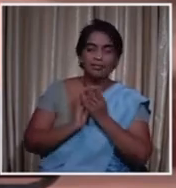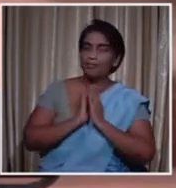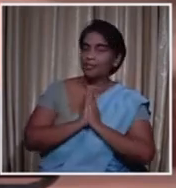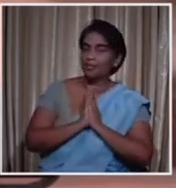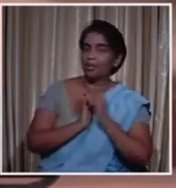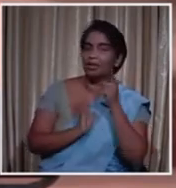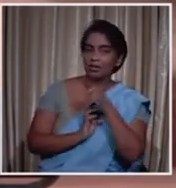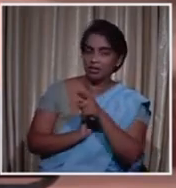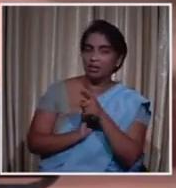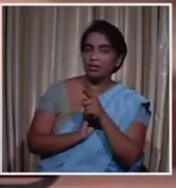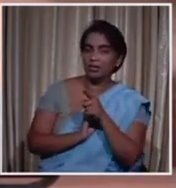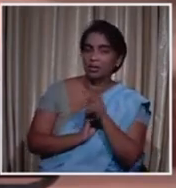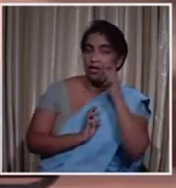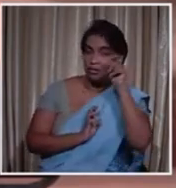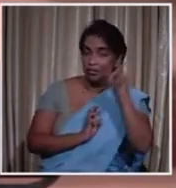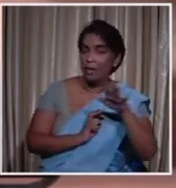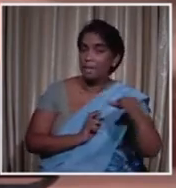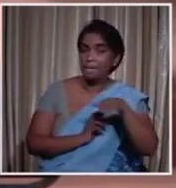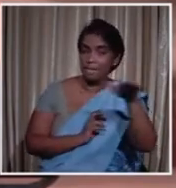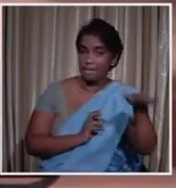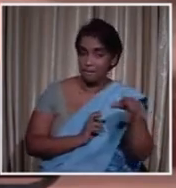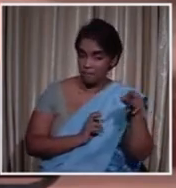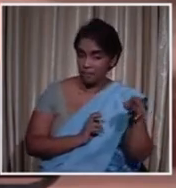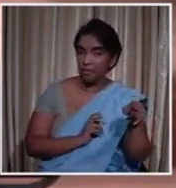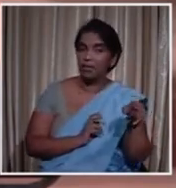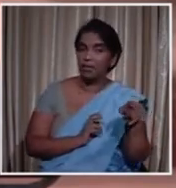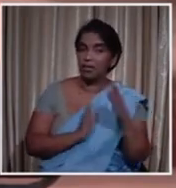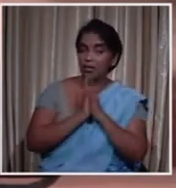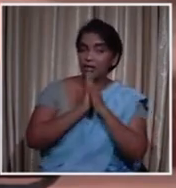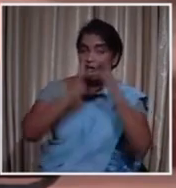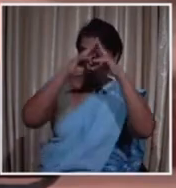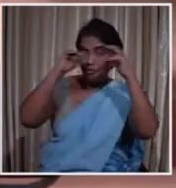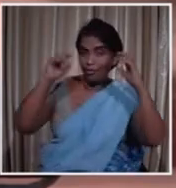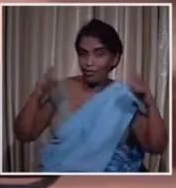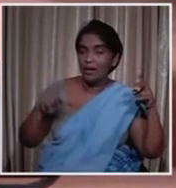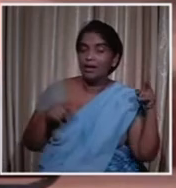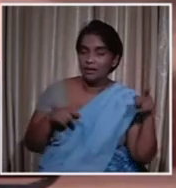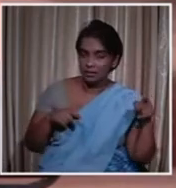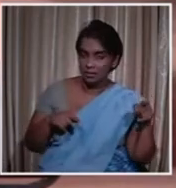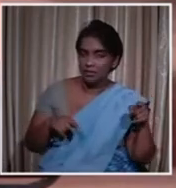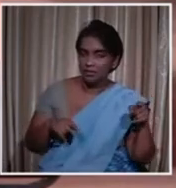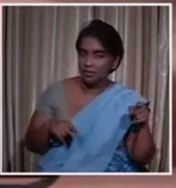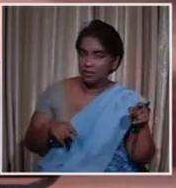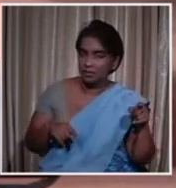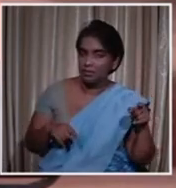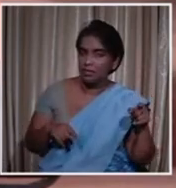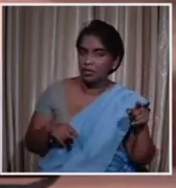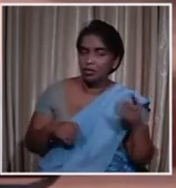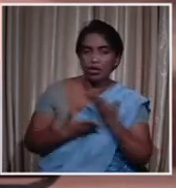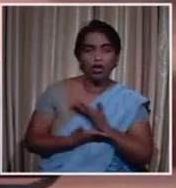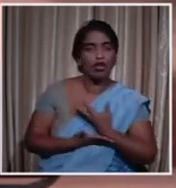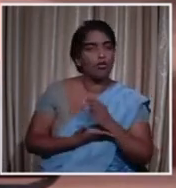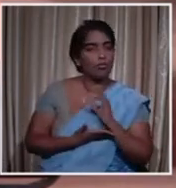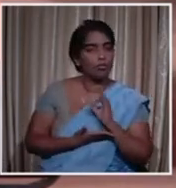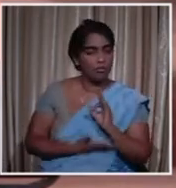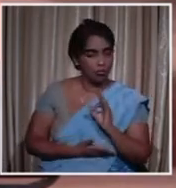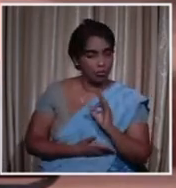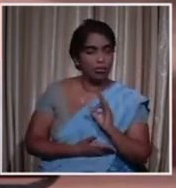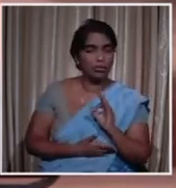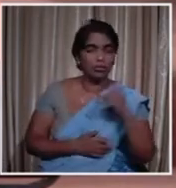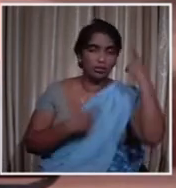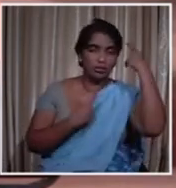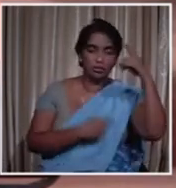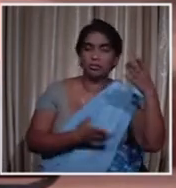மக்களுடைய வாழ்விடத்திலே வணக்க இடத்திலே அந்த புத்த பகவானுடைய சிலையை வைப்பதற்காக பௌத்த